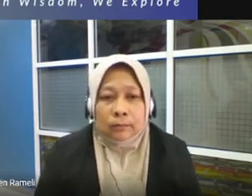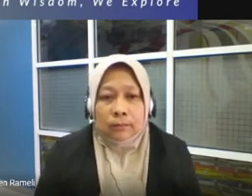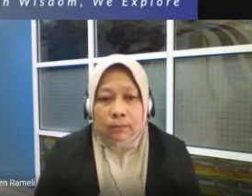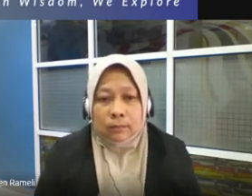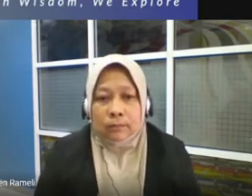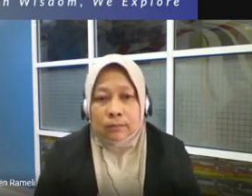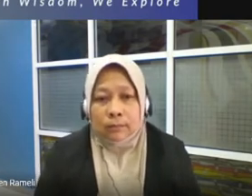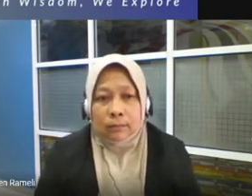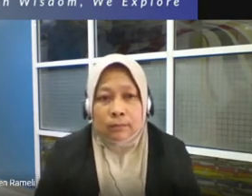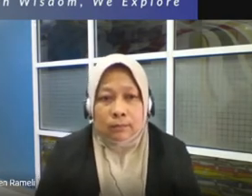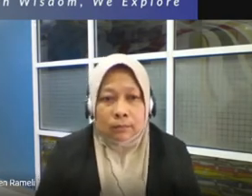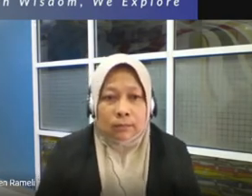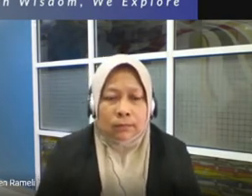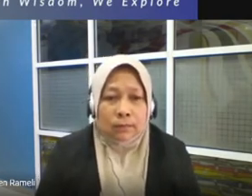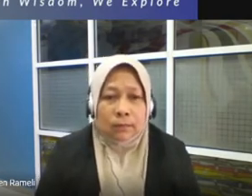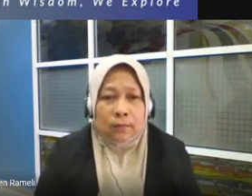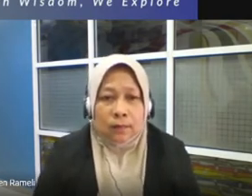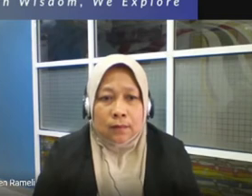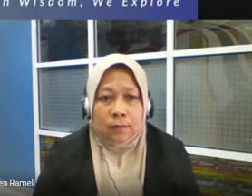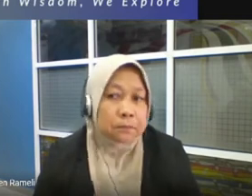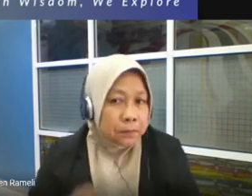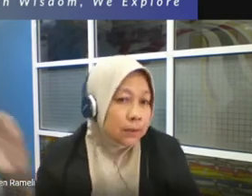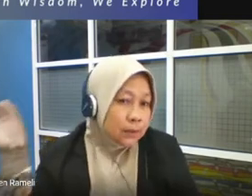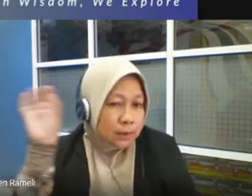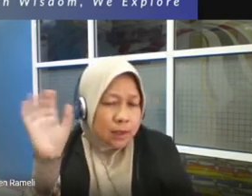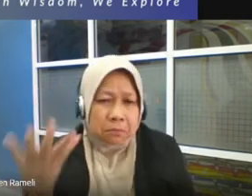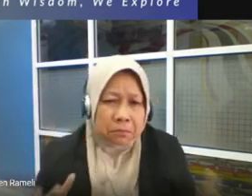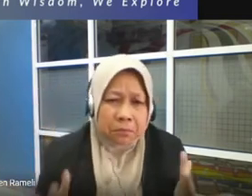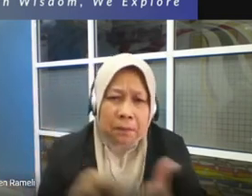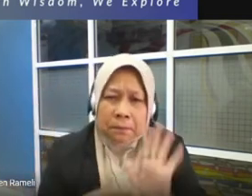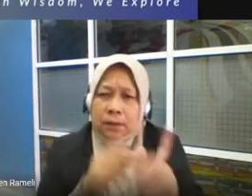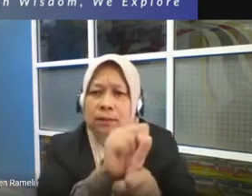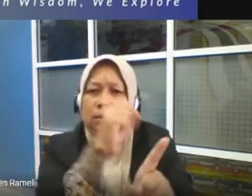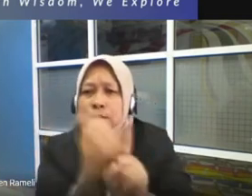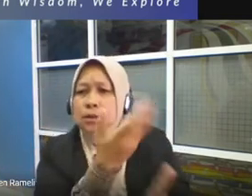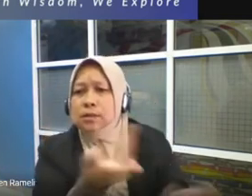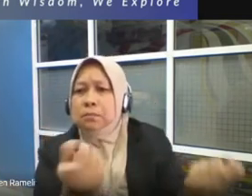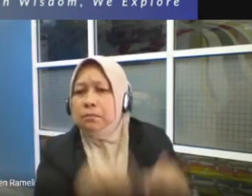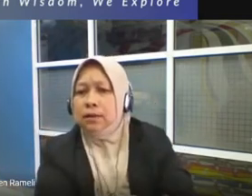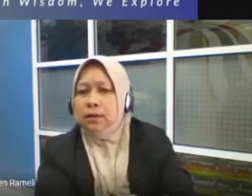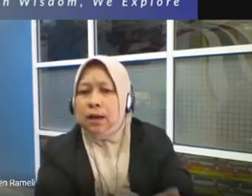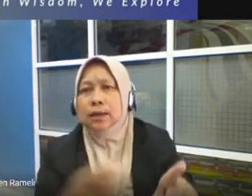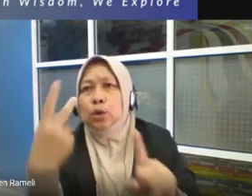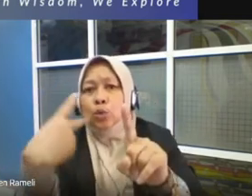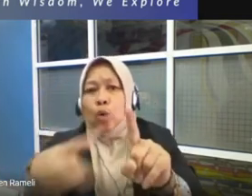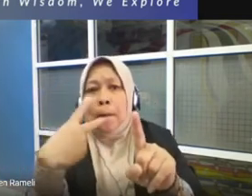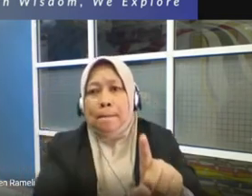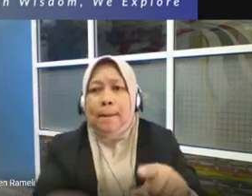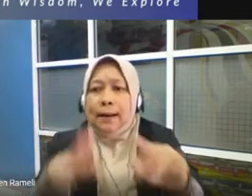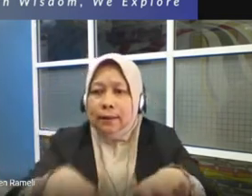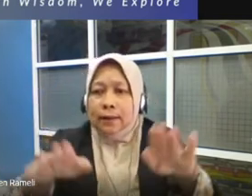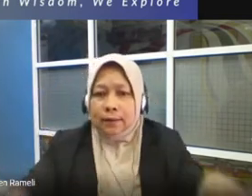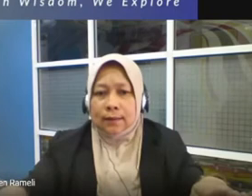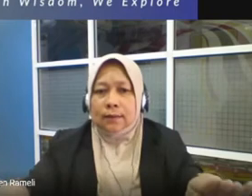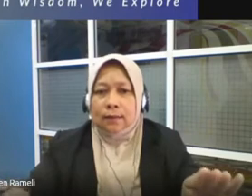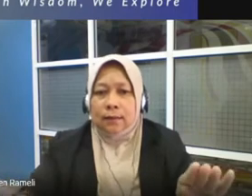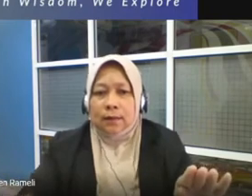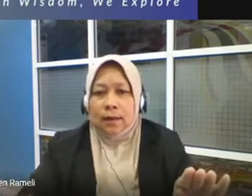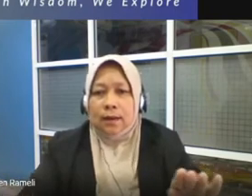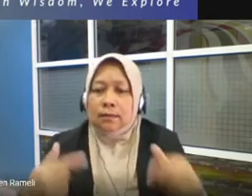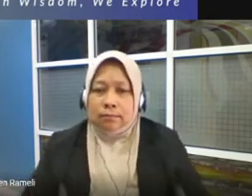Images everyone hoped but no one expected to see. 12 boys and their soccer coach found